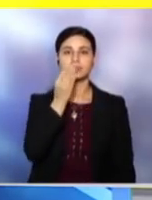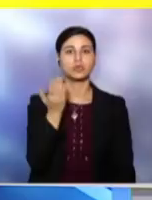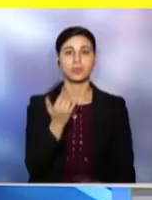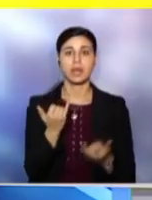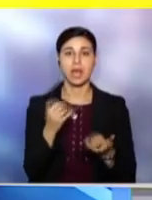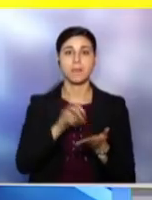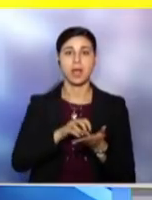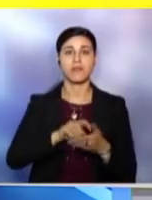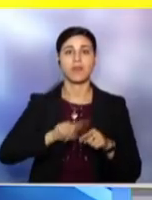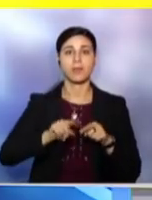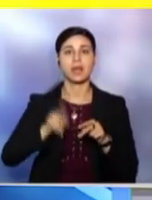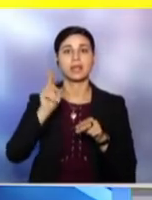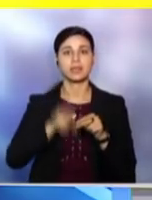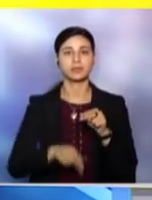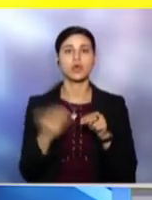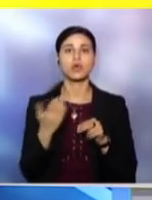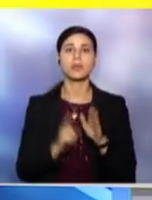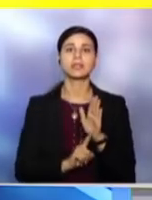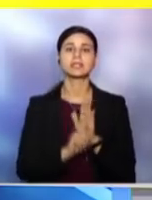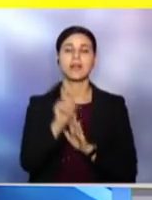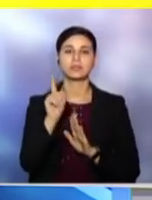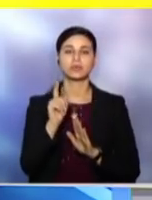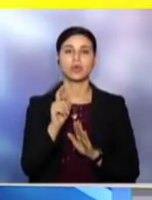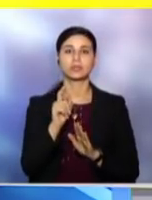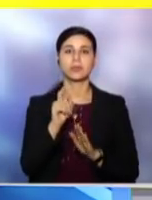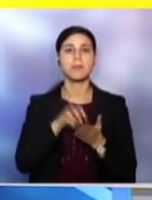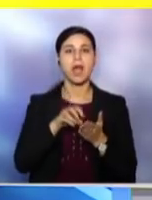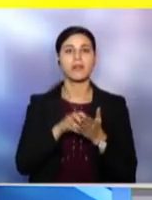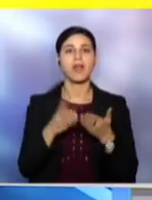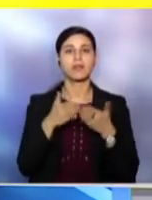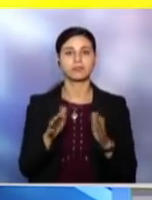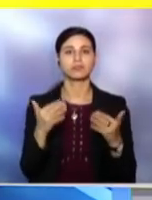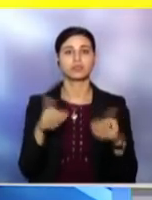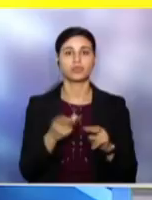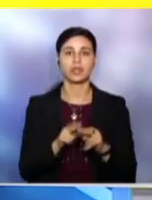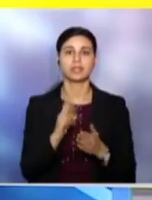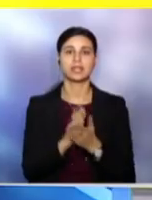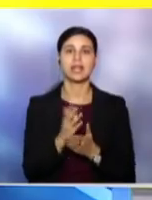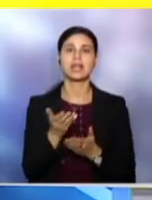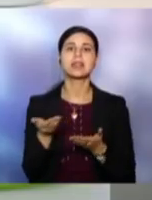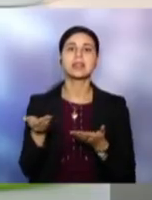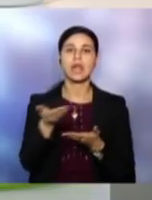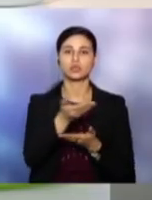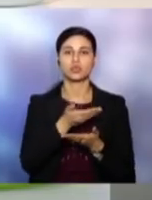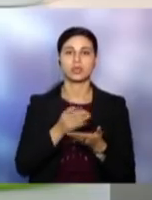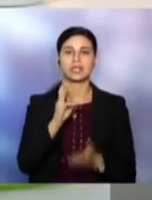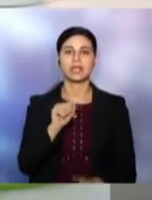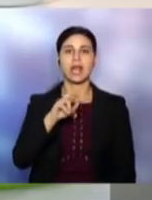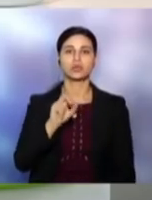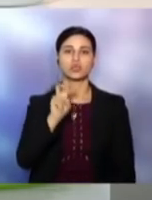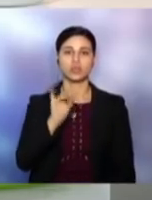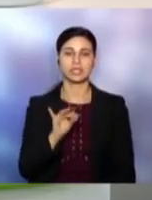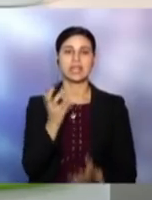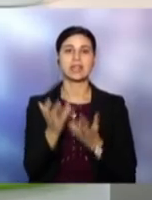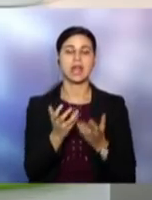მარხვა დასრულდება, რომელი პროდუქტით დავიწყოთ ხსნილი, უპირველეს ყოვლისა ეს არის ნადუღი. რატომ? იმიტომ რომ დიახ,